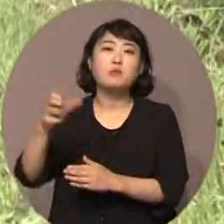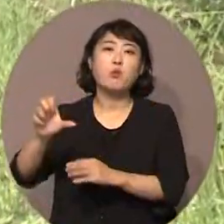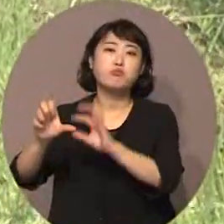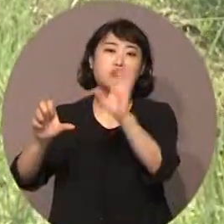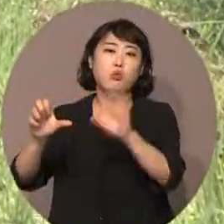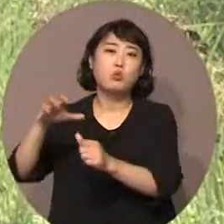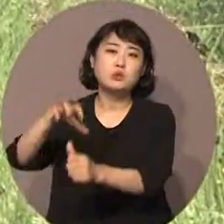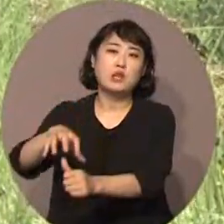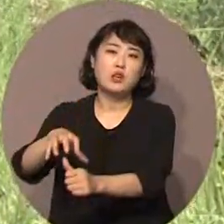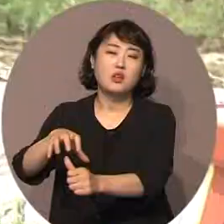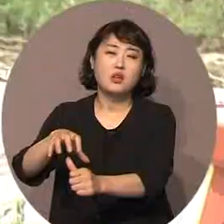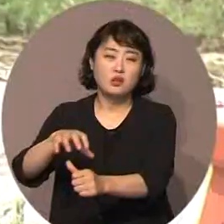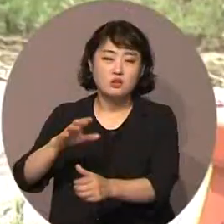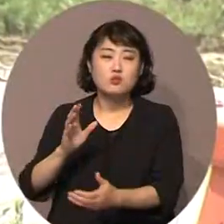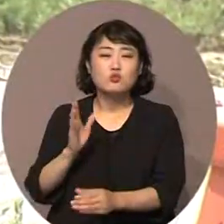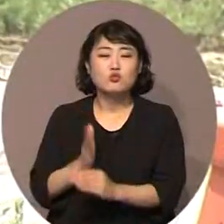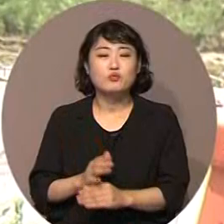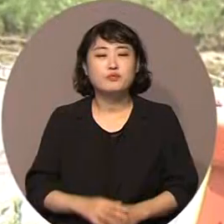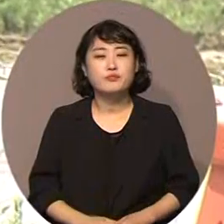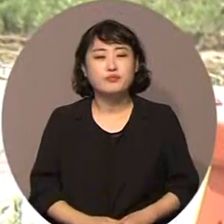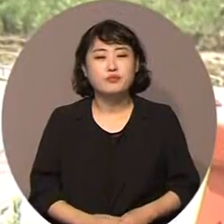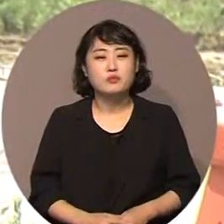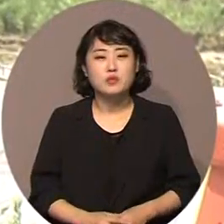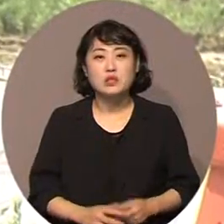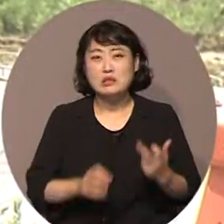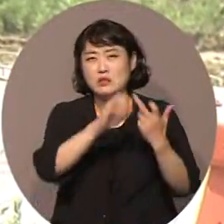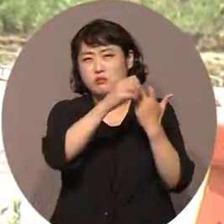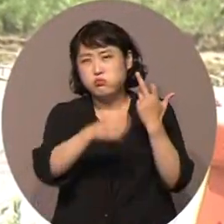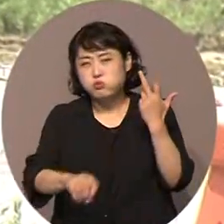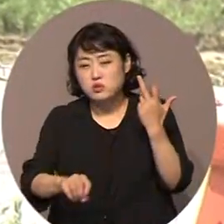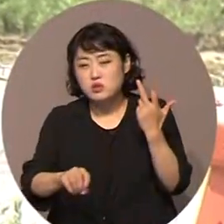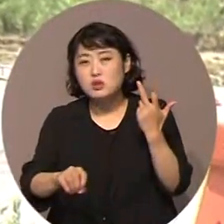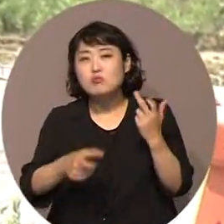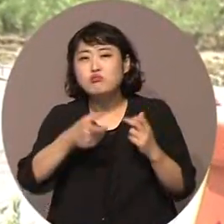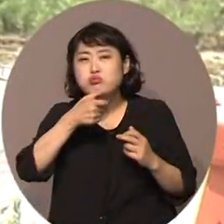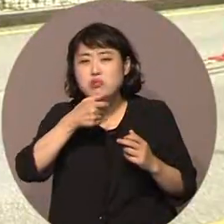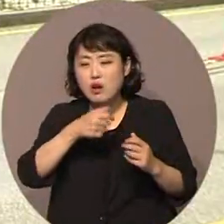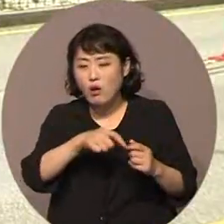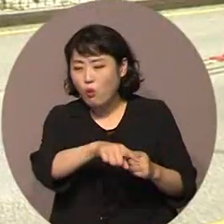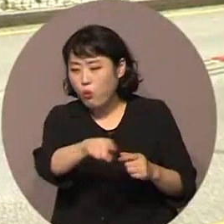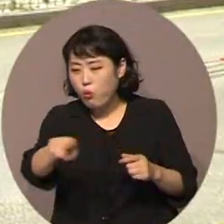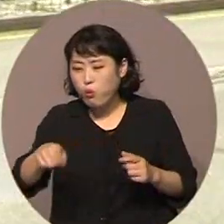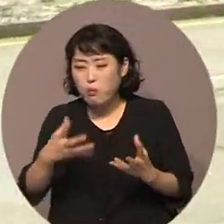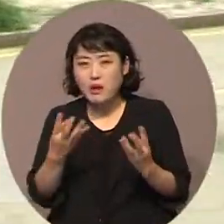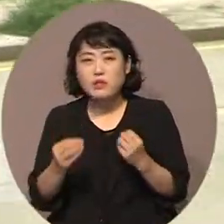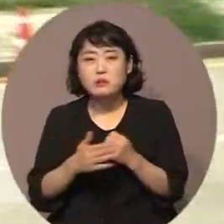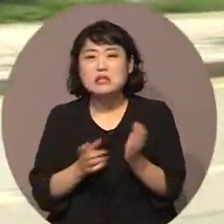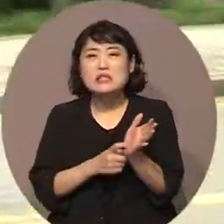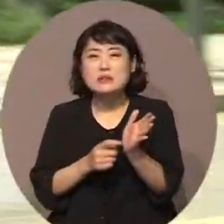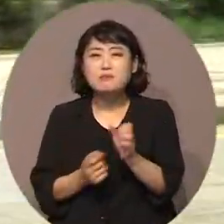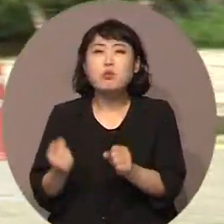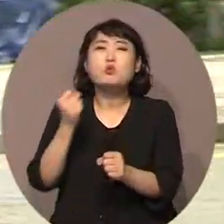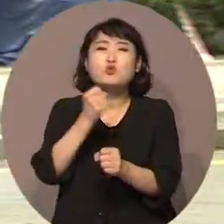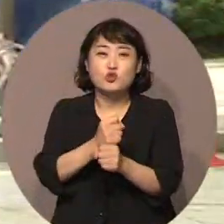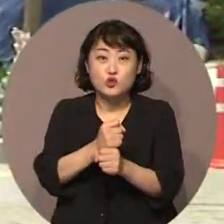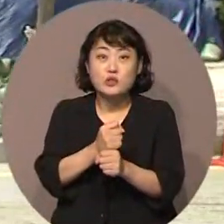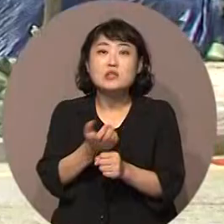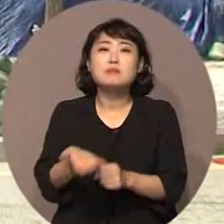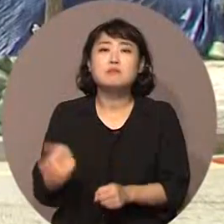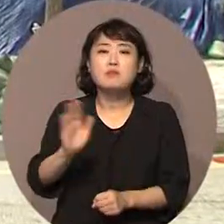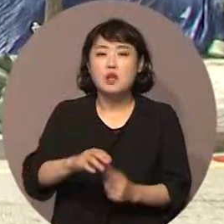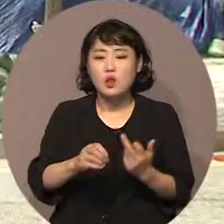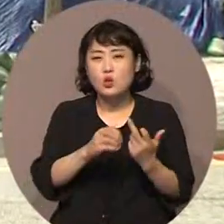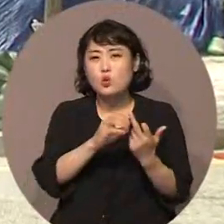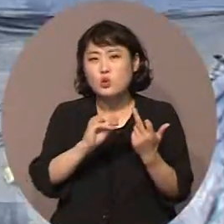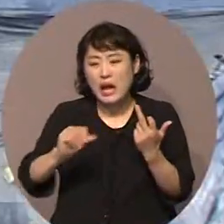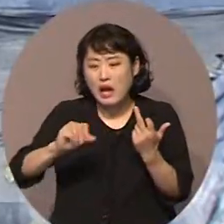달합니다. 세종시는 산사태를 유발하는 물기가 곳곳에 남아있어 응급 복구를 했더라도 토사